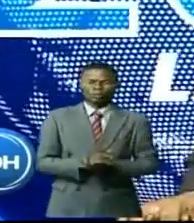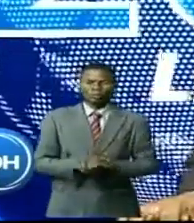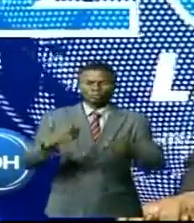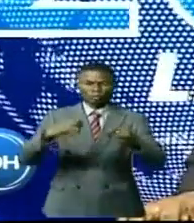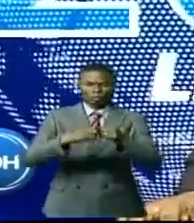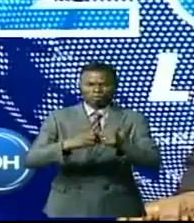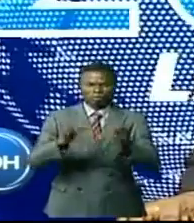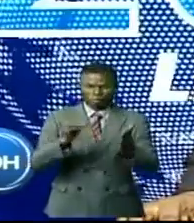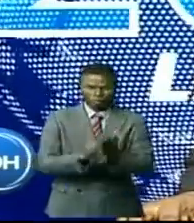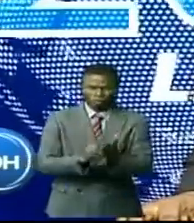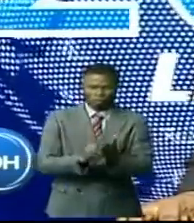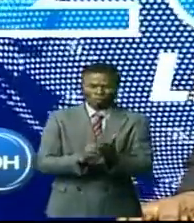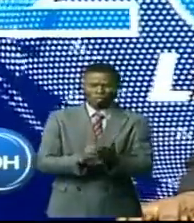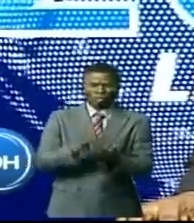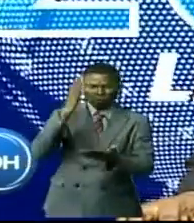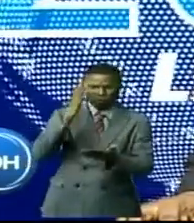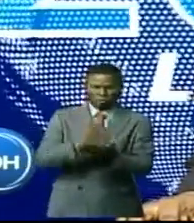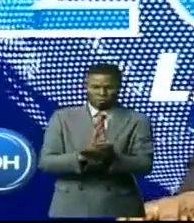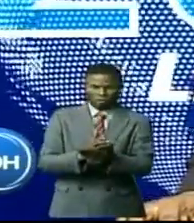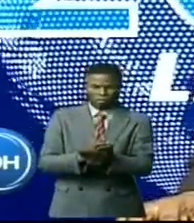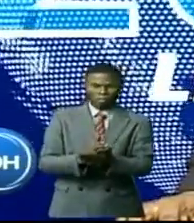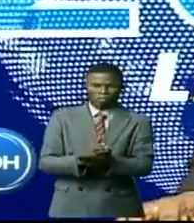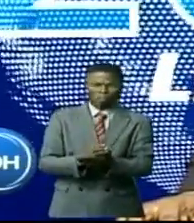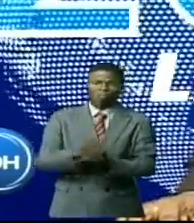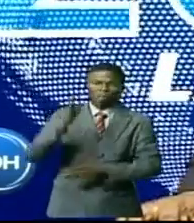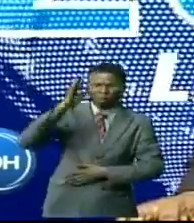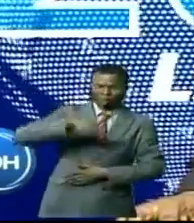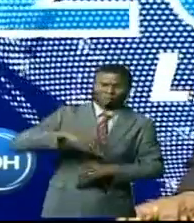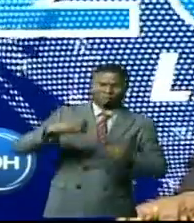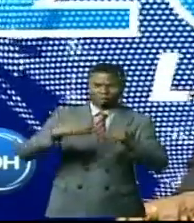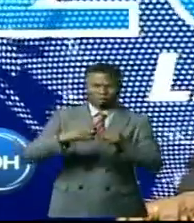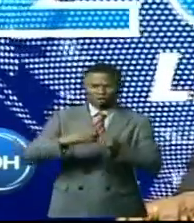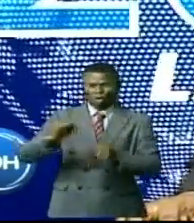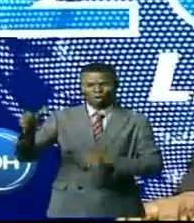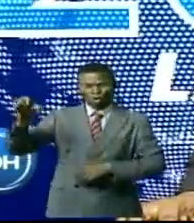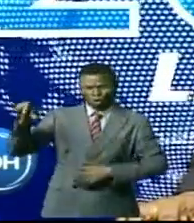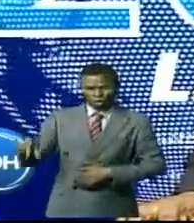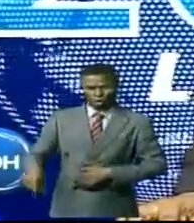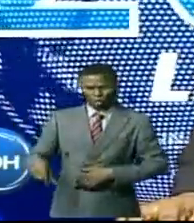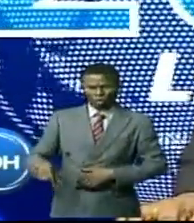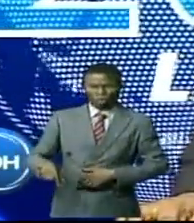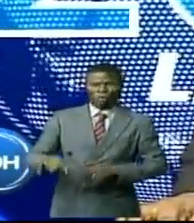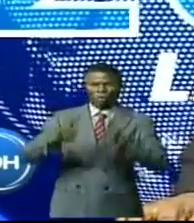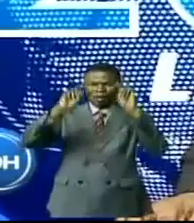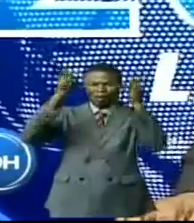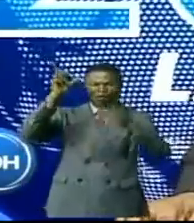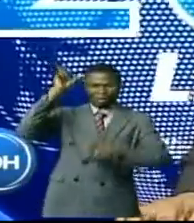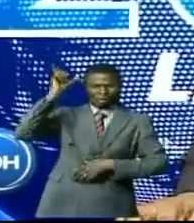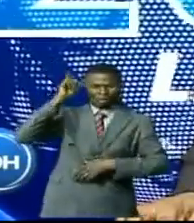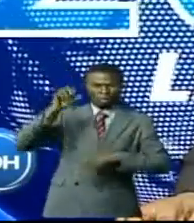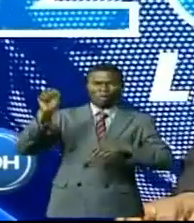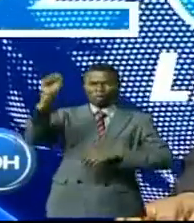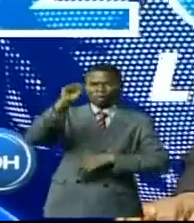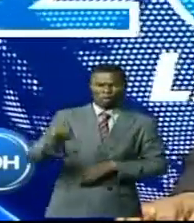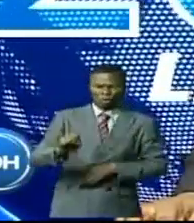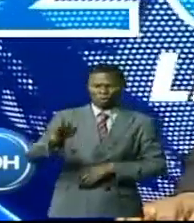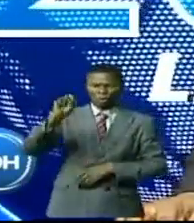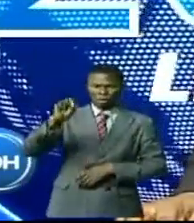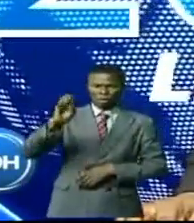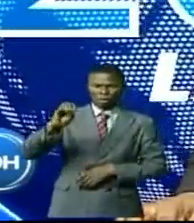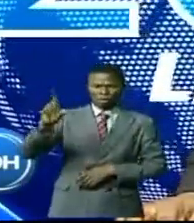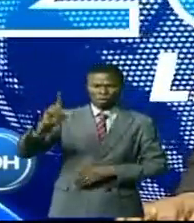Énergie encore pour réduire le déficit dans certains quartiers et communes à Lubumbashi. La SNEL SA relance le